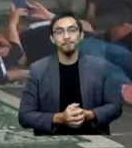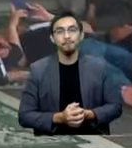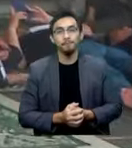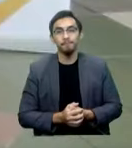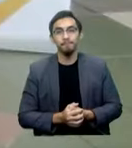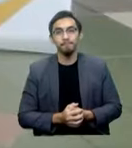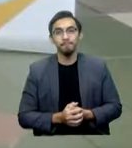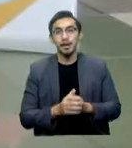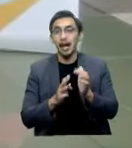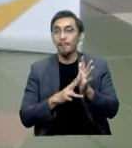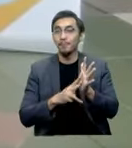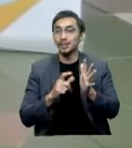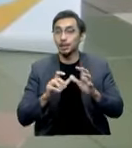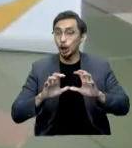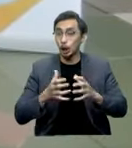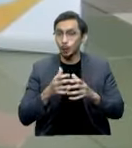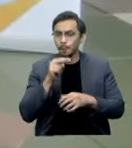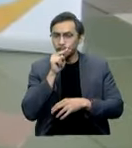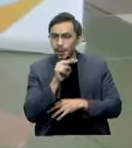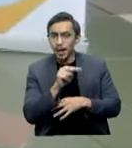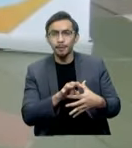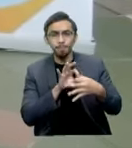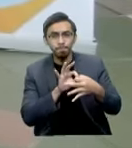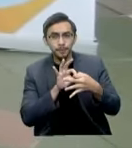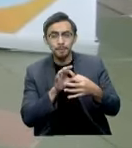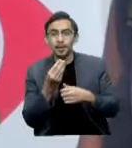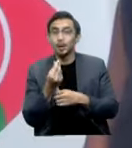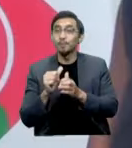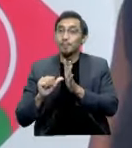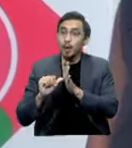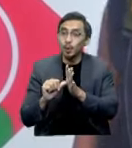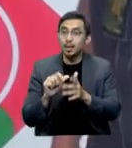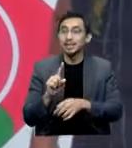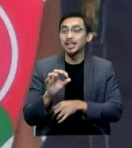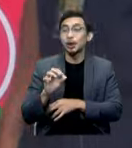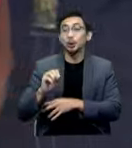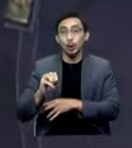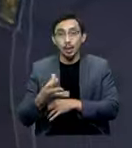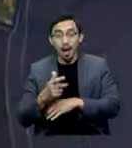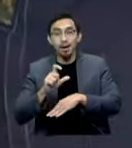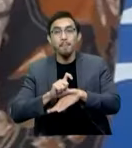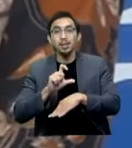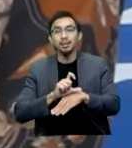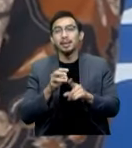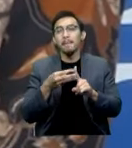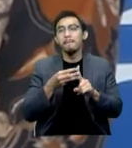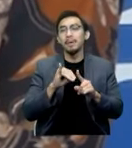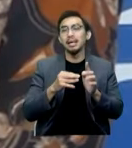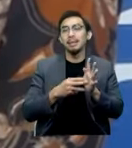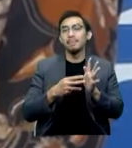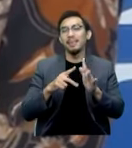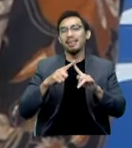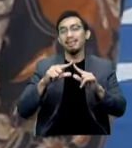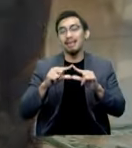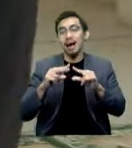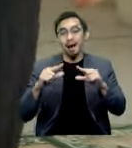MNC Group melalui MNC Peduli menyalurkan bantuan uang tunai sebesar 100 juta rupiah kepada Masjid Bimantara yang berada di Komplek MNC Center Kebon Sirih,